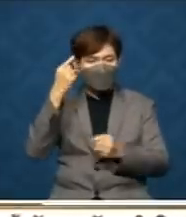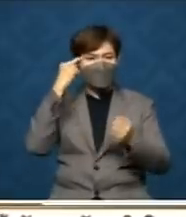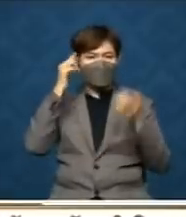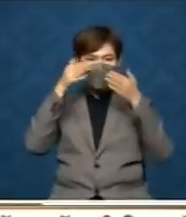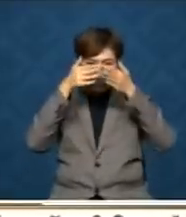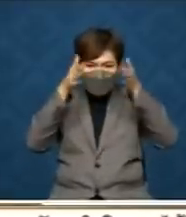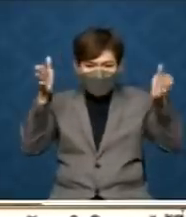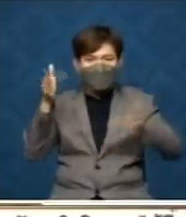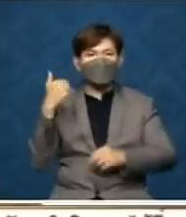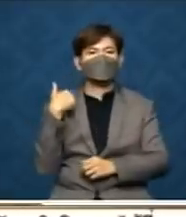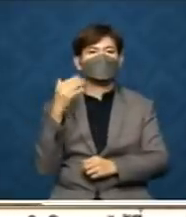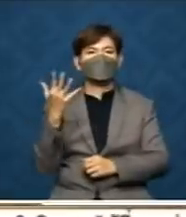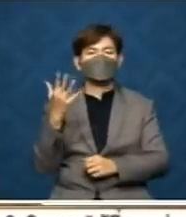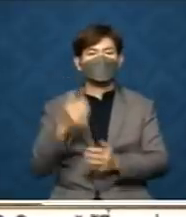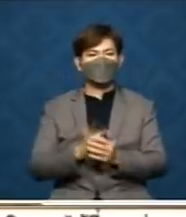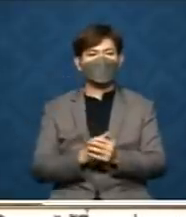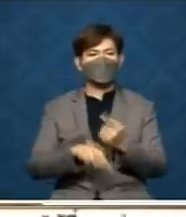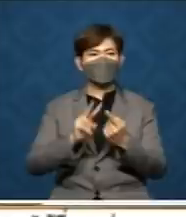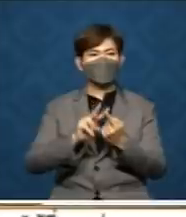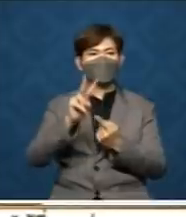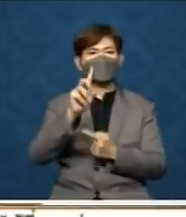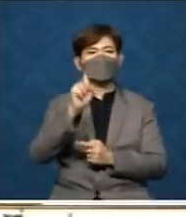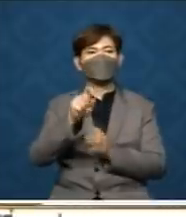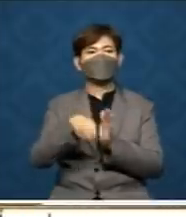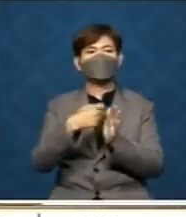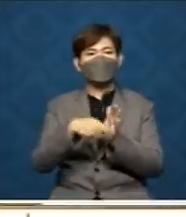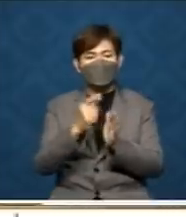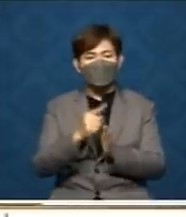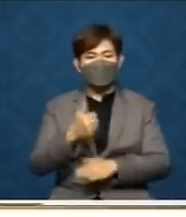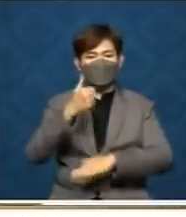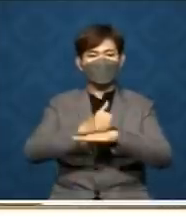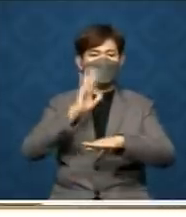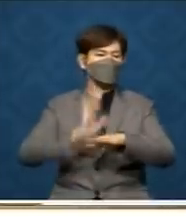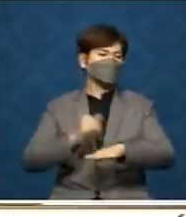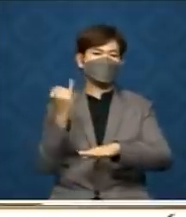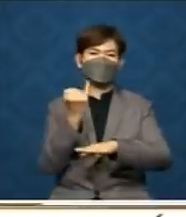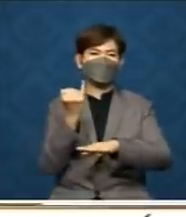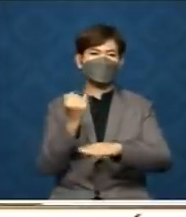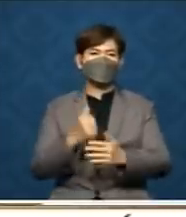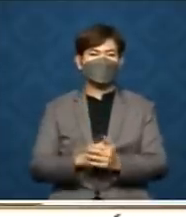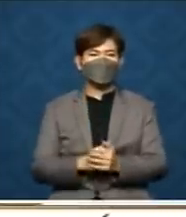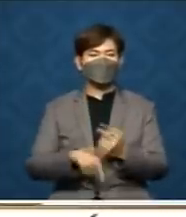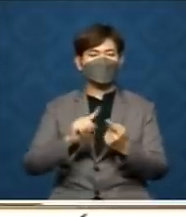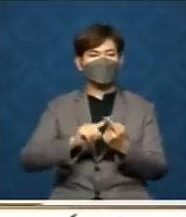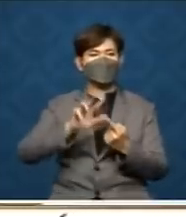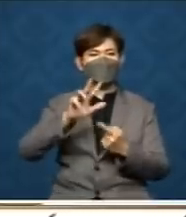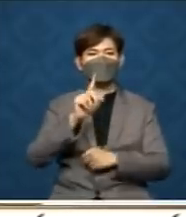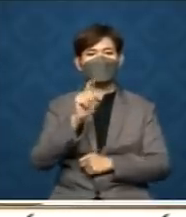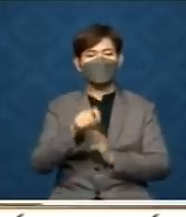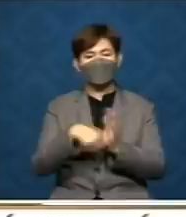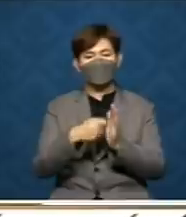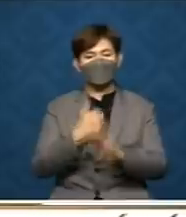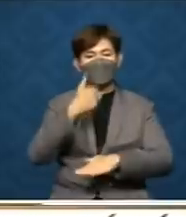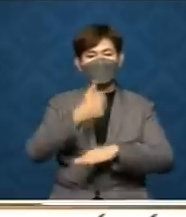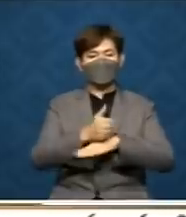ทัศน์คะอันที่สองก็ตายว่าผู้นำไร้ความสามารถแต่ตอนที่ 3ก็ตายเพราะผู้นำ